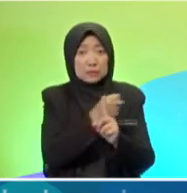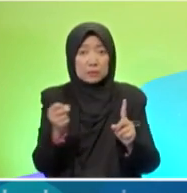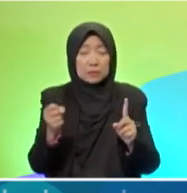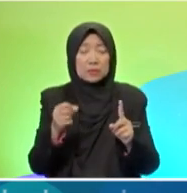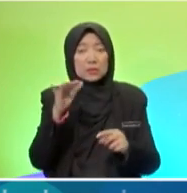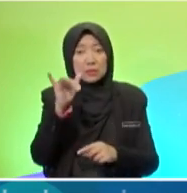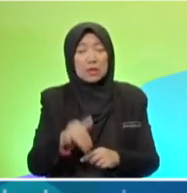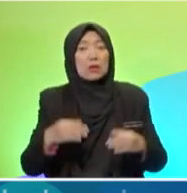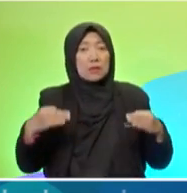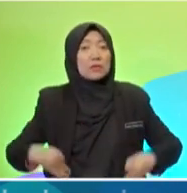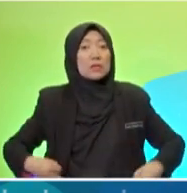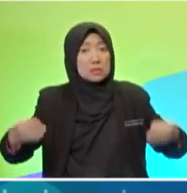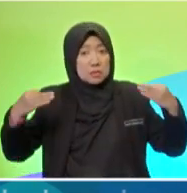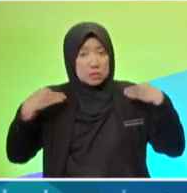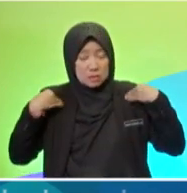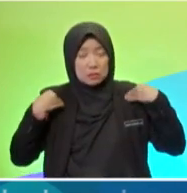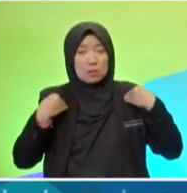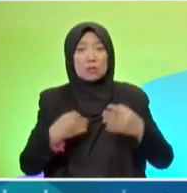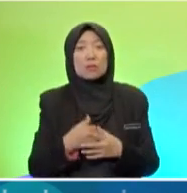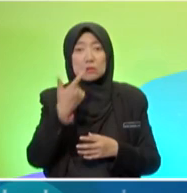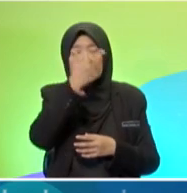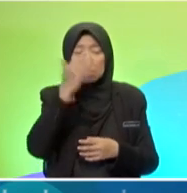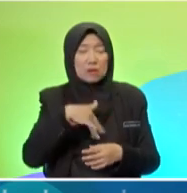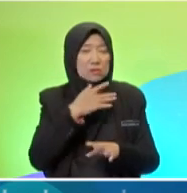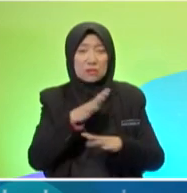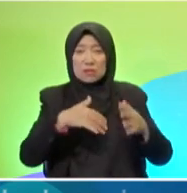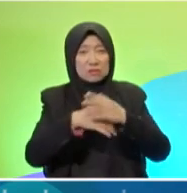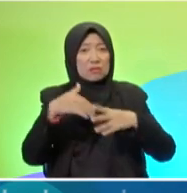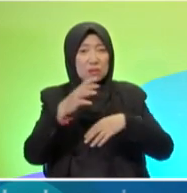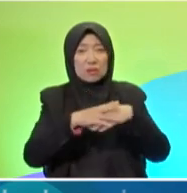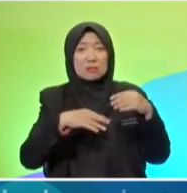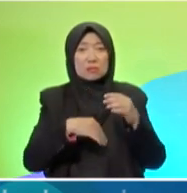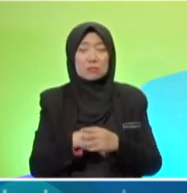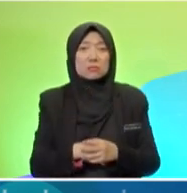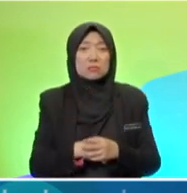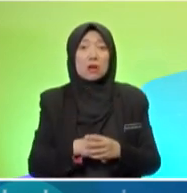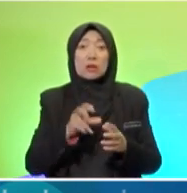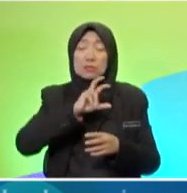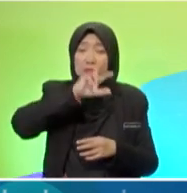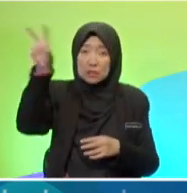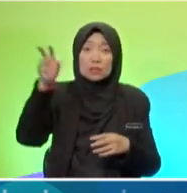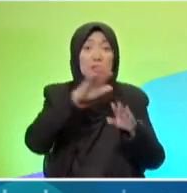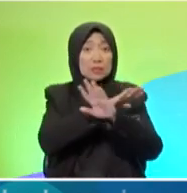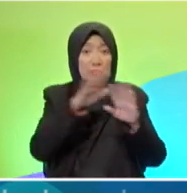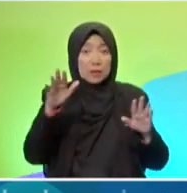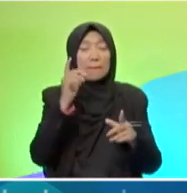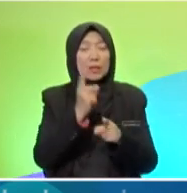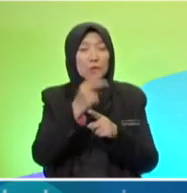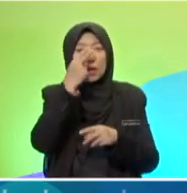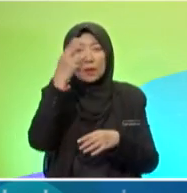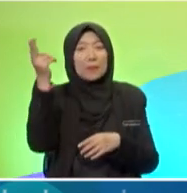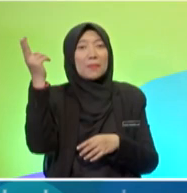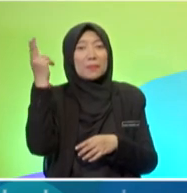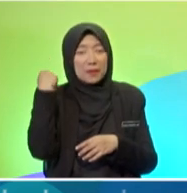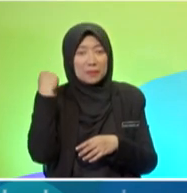fisikkan yang menyebabkan dia rasa macam tak selesai orang bawa Pare dia dia akan jerit Katakan tidak terbaik Hebat Saya enggak